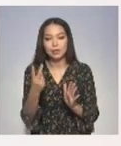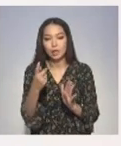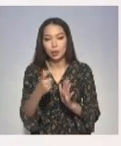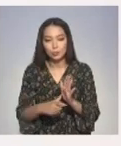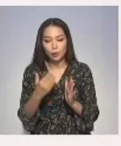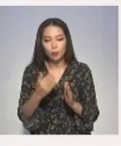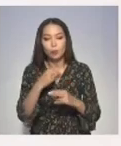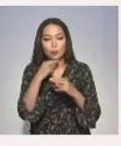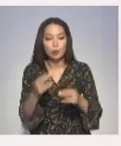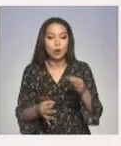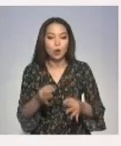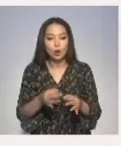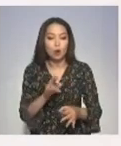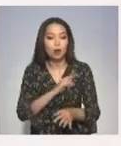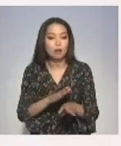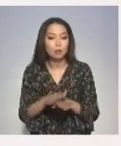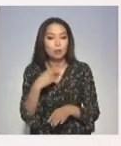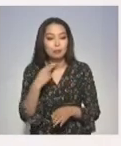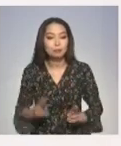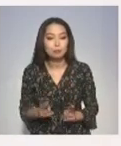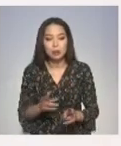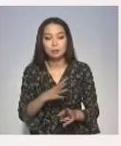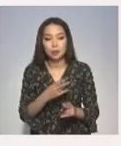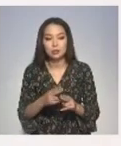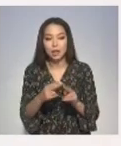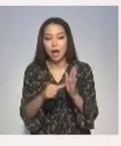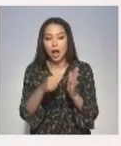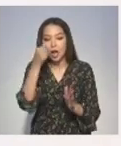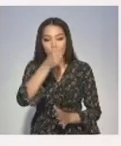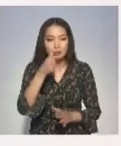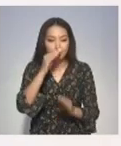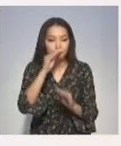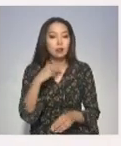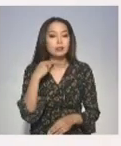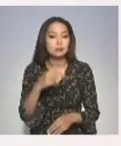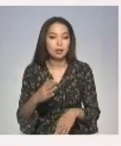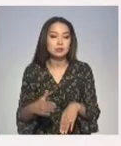бөлігімен қарастырылған қылмысты жасаған үшін кінәлі деп танылып, оған 6 жылға бас бостандығынан